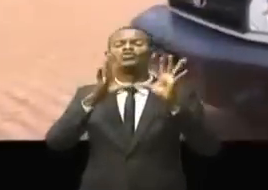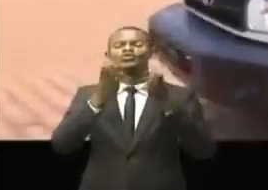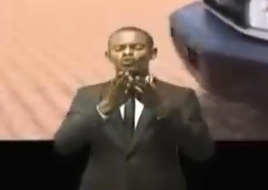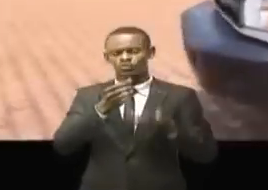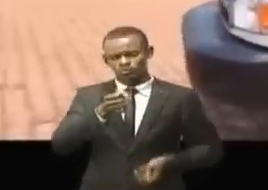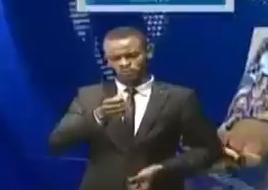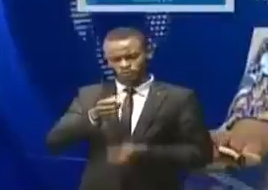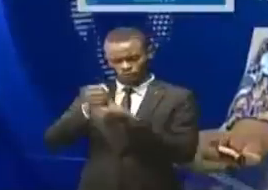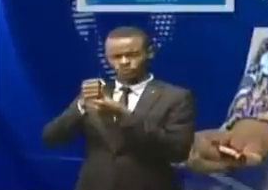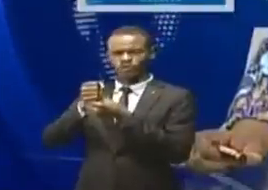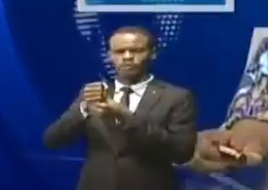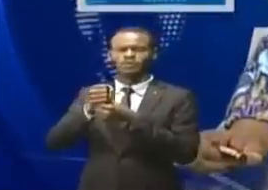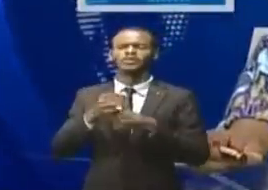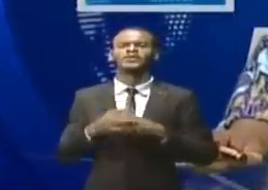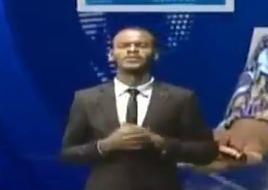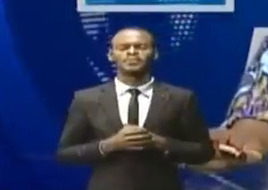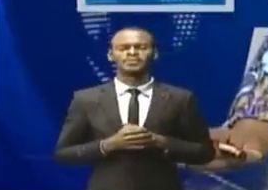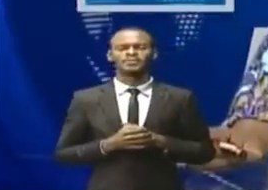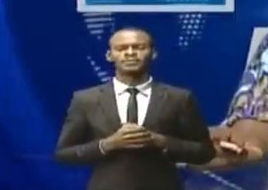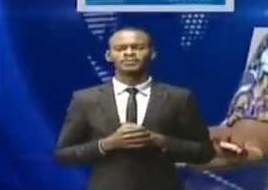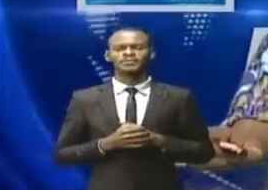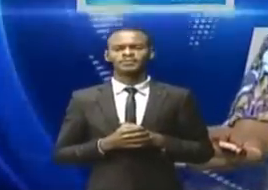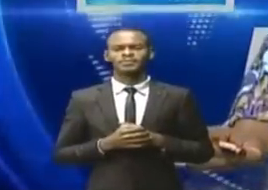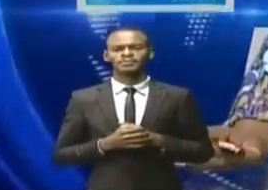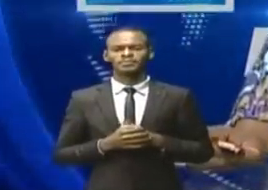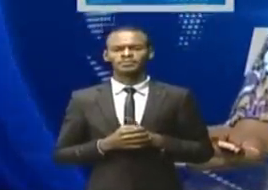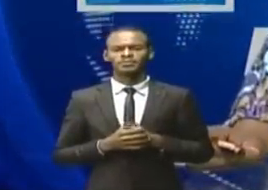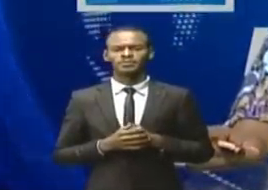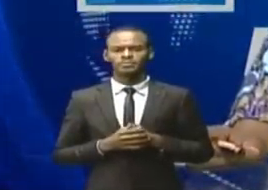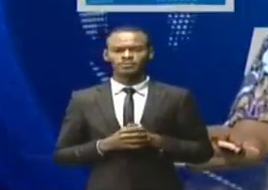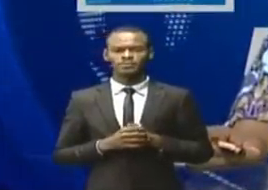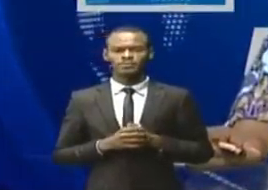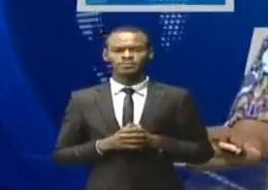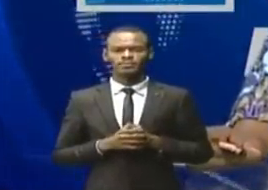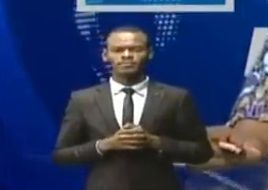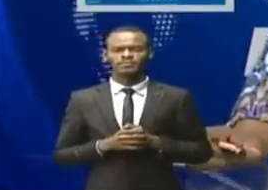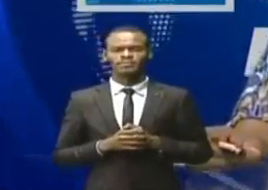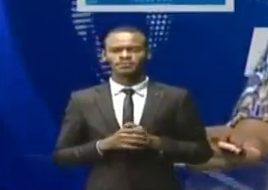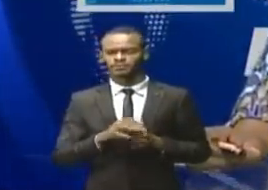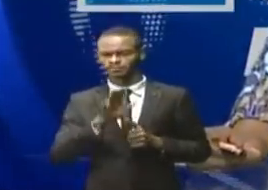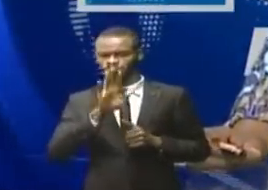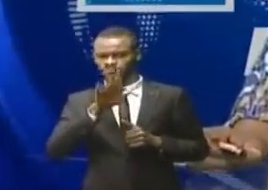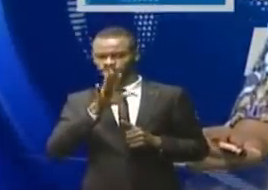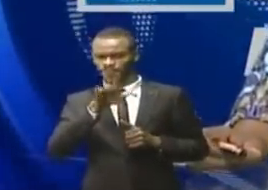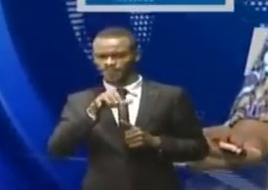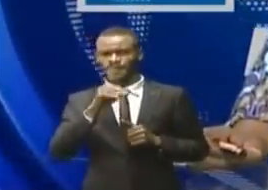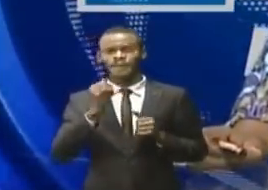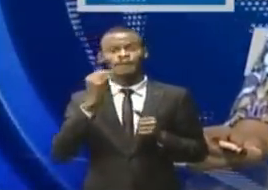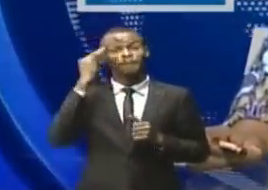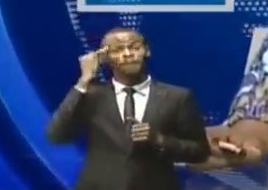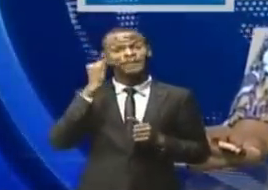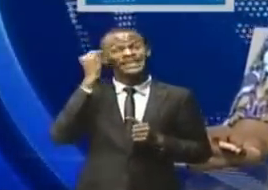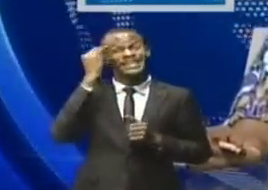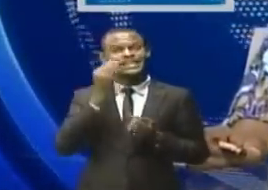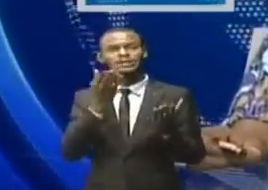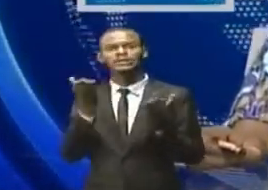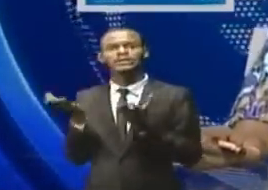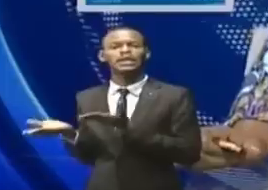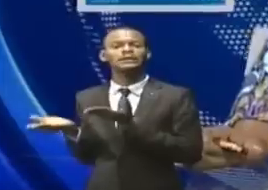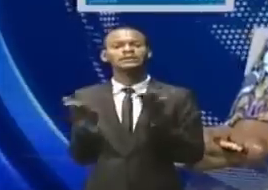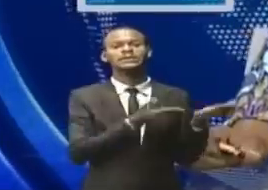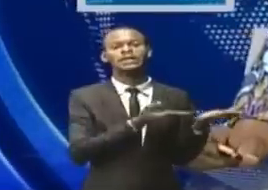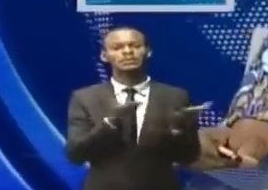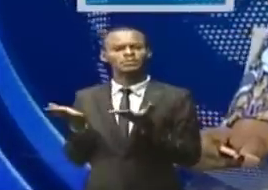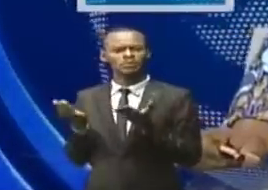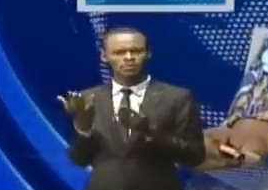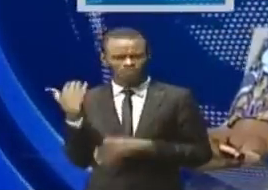du Haut-Tuélé. C'est le fruit du récent voyage du ministre de Transport Marc Ekila en Turquie en quête des solutions au profit de